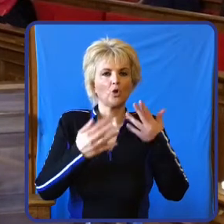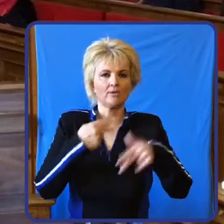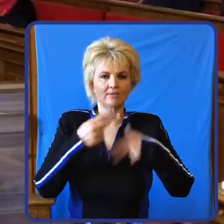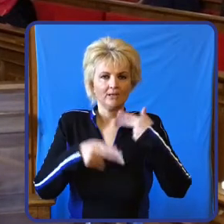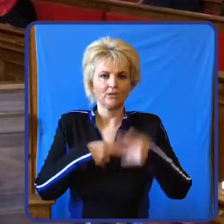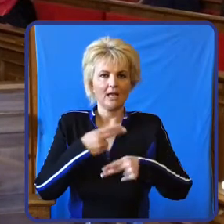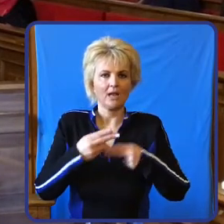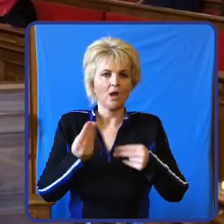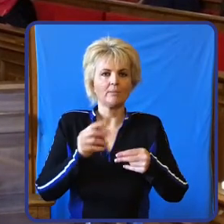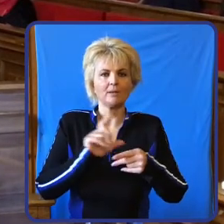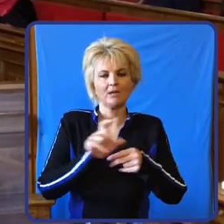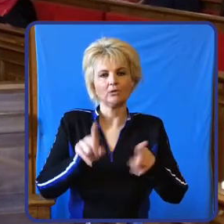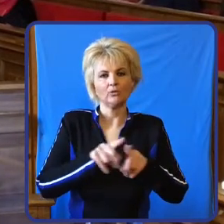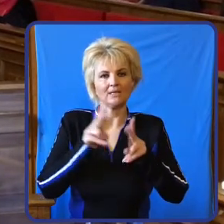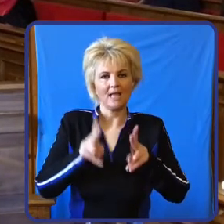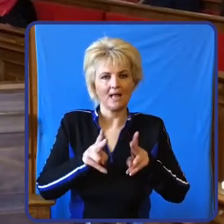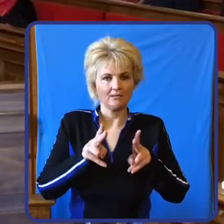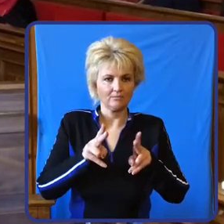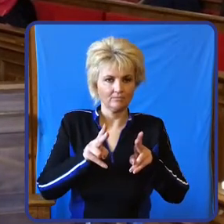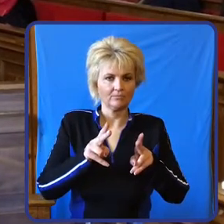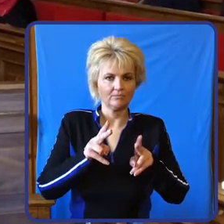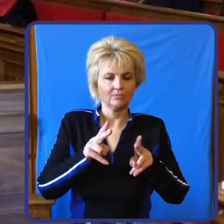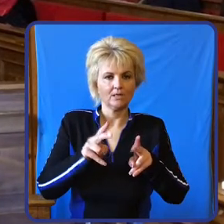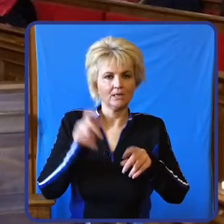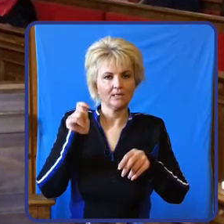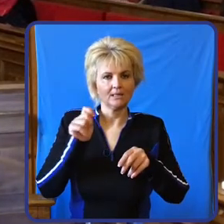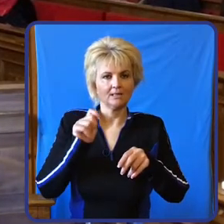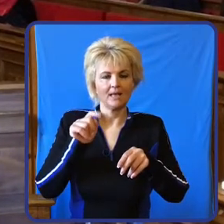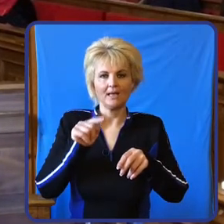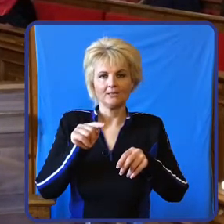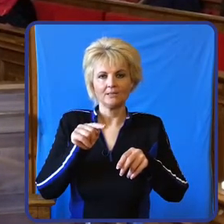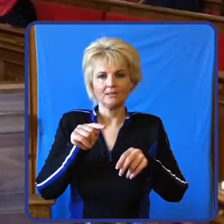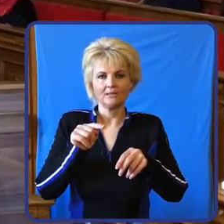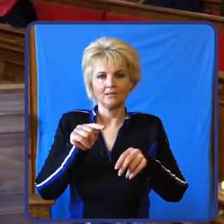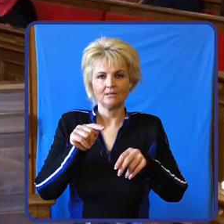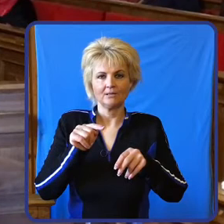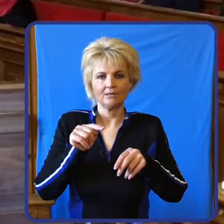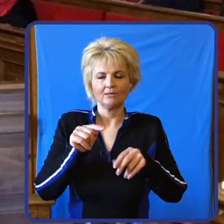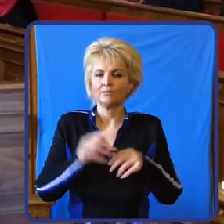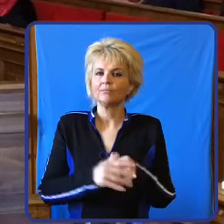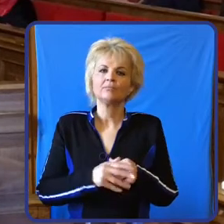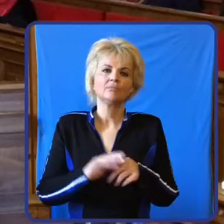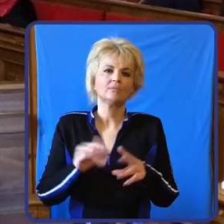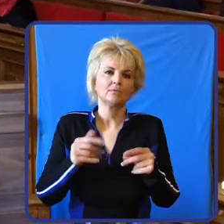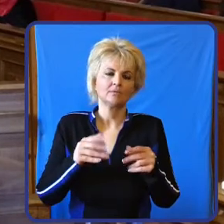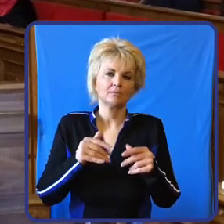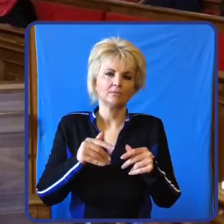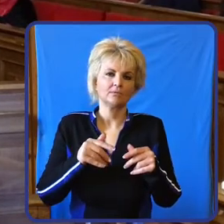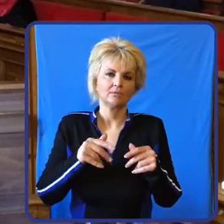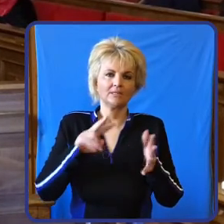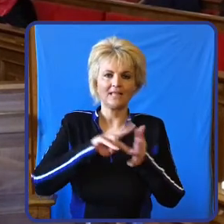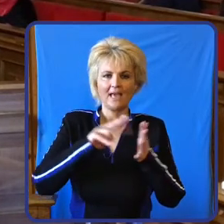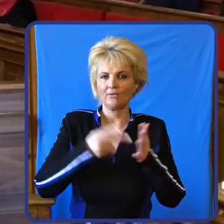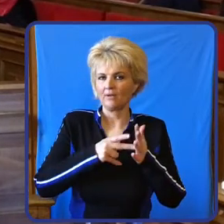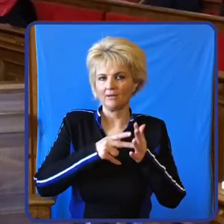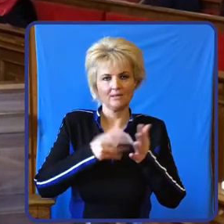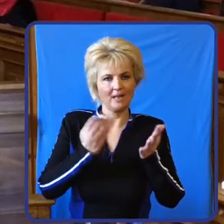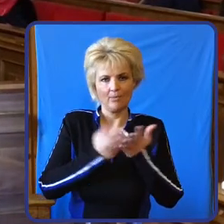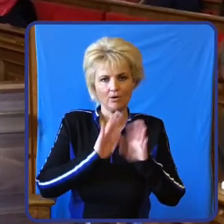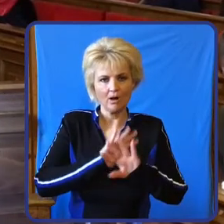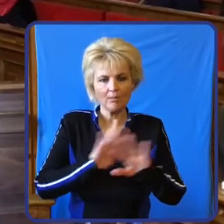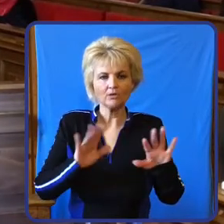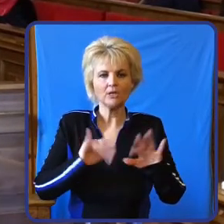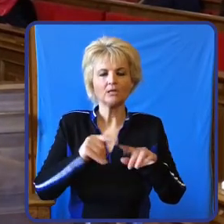kellene megítélni, hogy ezek a feltevések nem képezik az előterjesztett előirányzatok és más pénzügyi